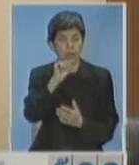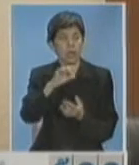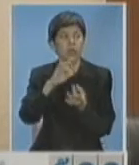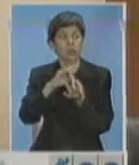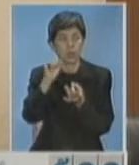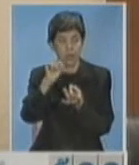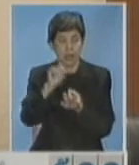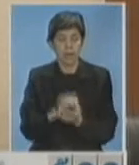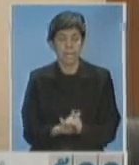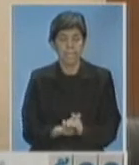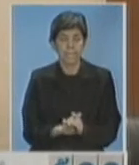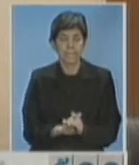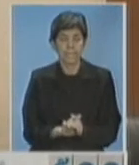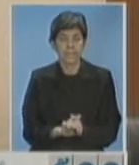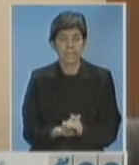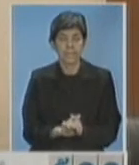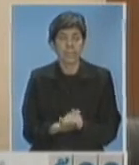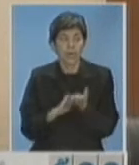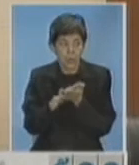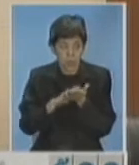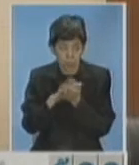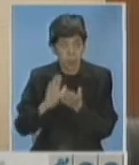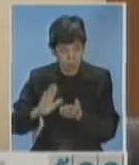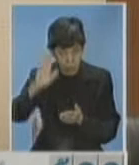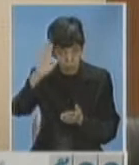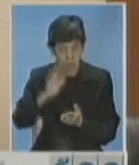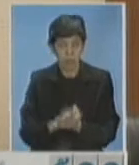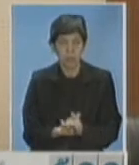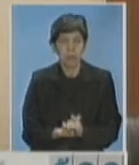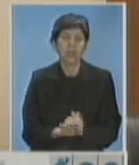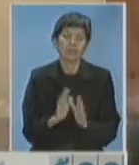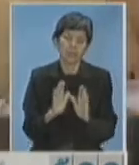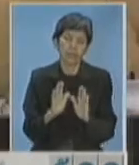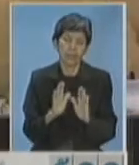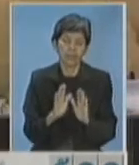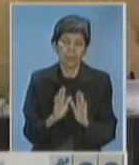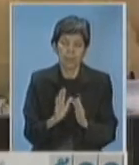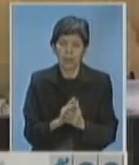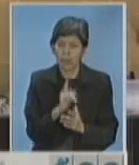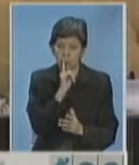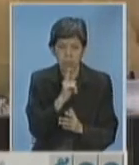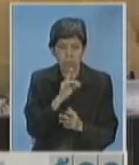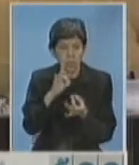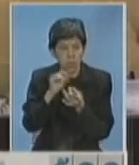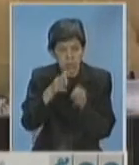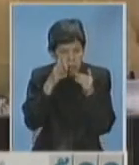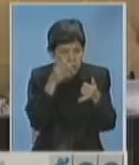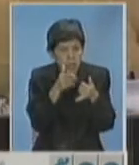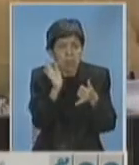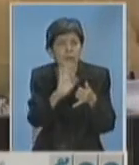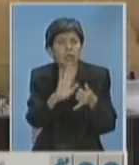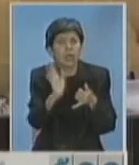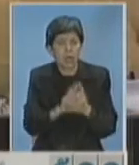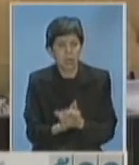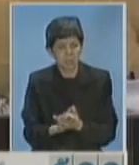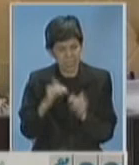สุโขทัยครับท่านไม่เลี้ยงครับขออนุญาตประท้วงนิดนะครับ ท่านฮะเขาไม่ได้พาดพิงถึงตัวท่านโดยตรงอ่ะ